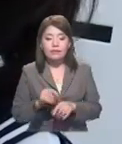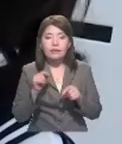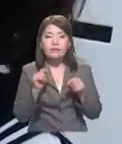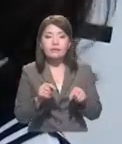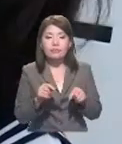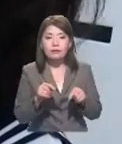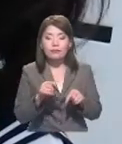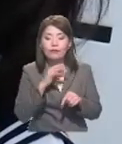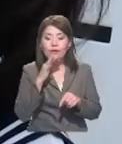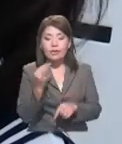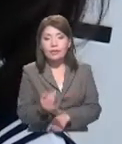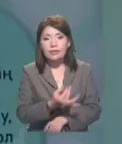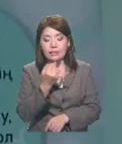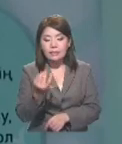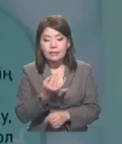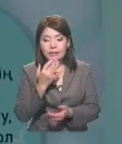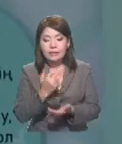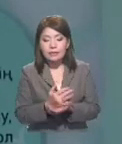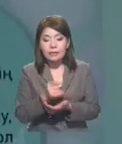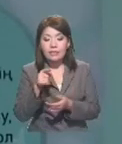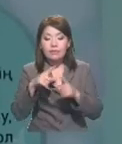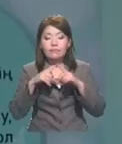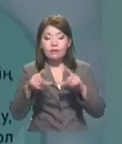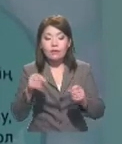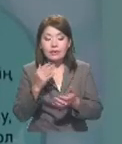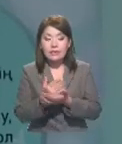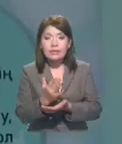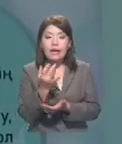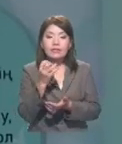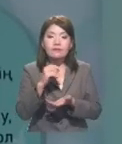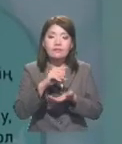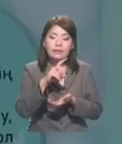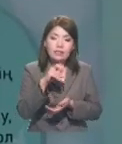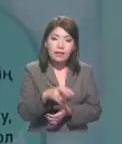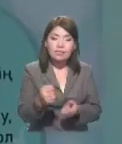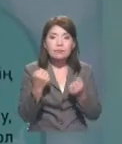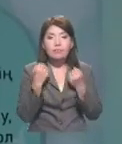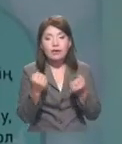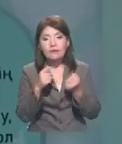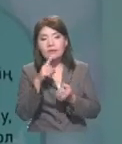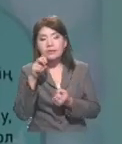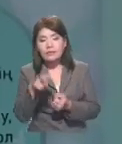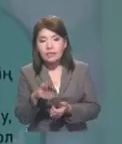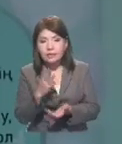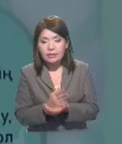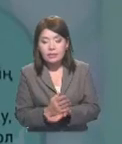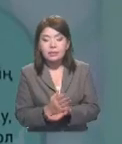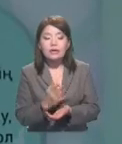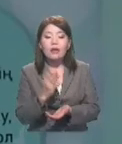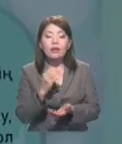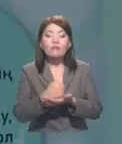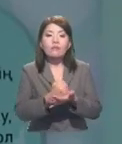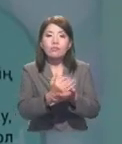Здесь много чего интересного. В этой школе есть актовый зал, спортивный зал, есть